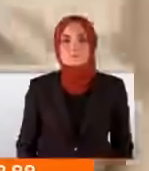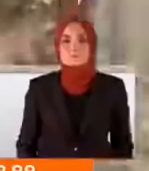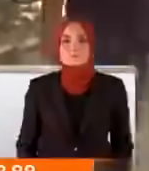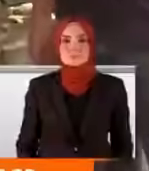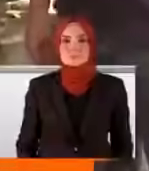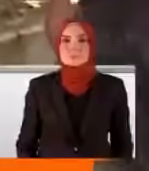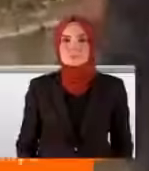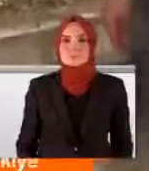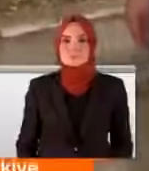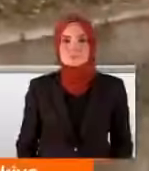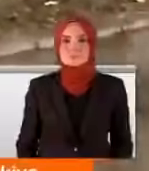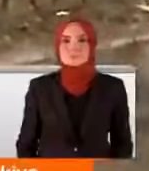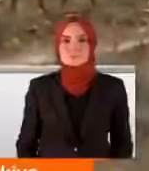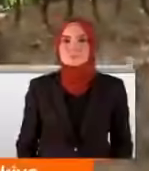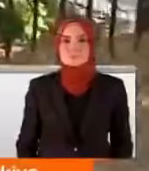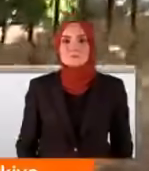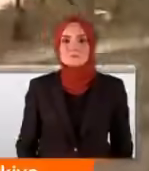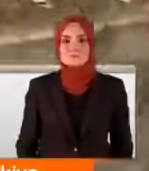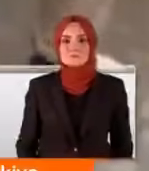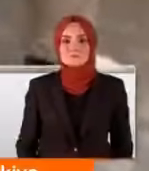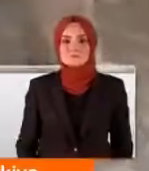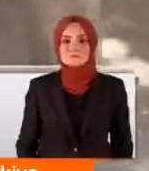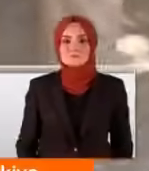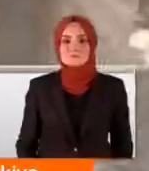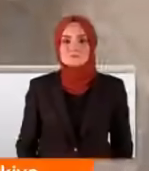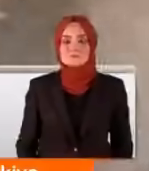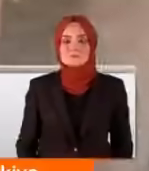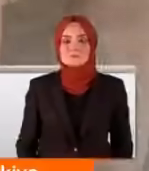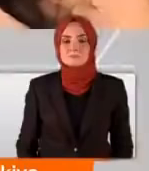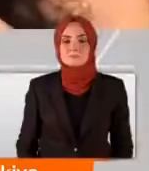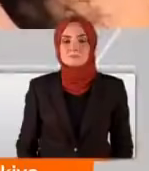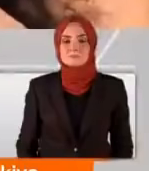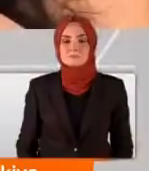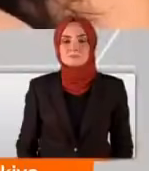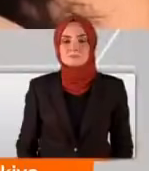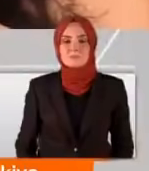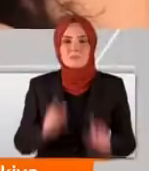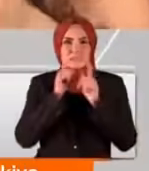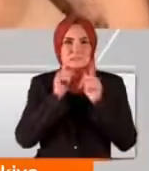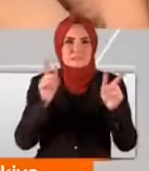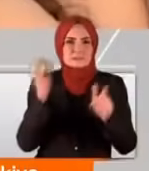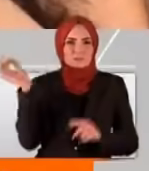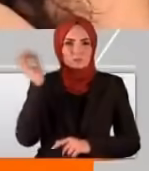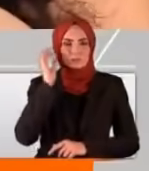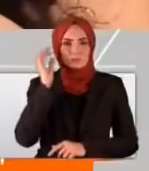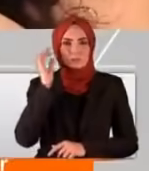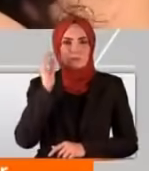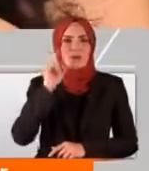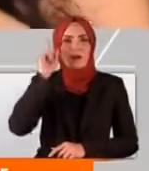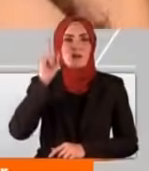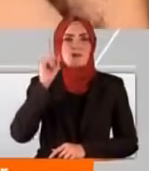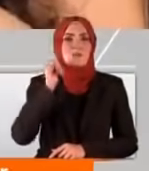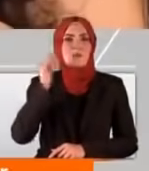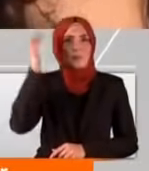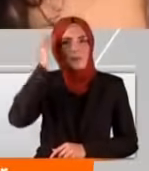Ay! Ay! Annem! Annem! Annem! Bir çığlık sesi ve... Allah belanızı